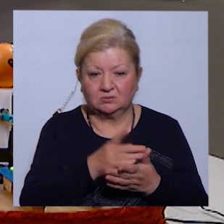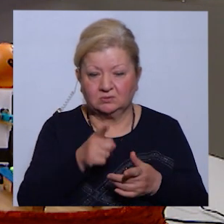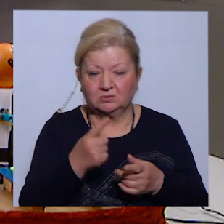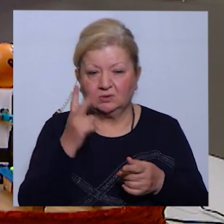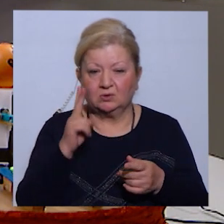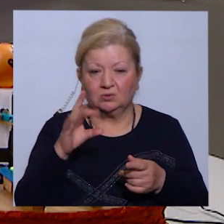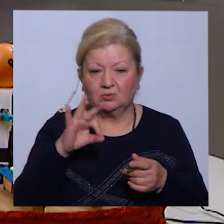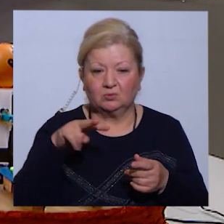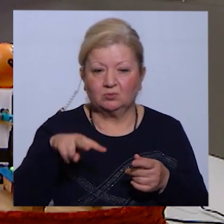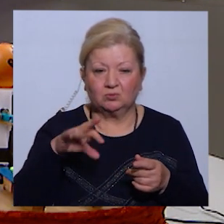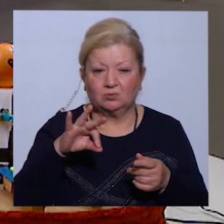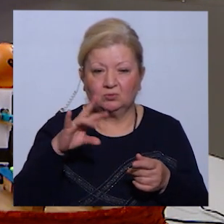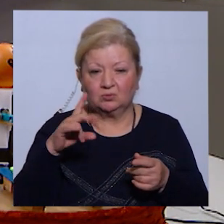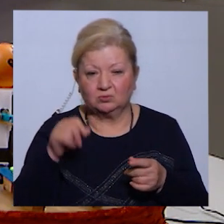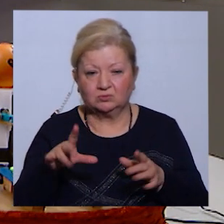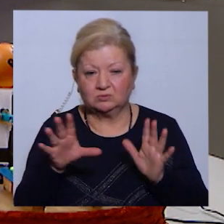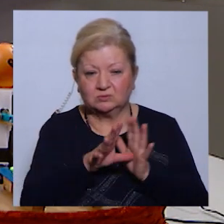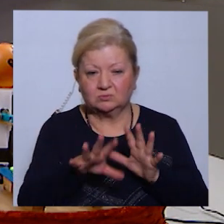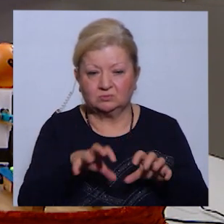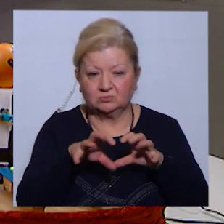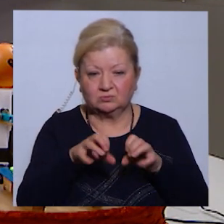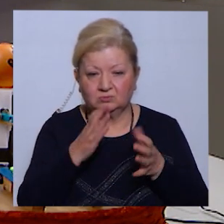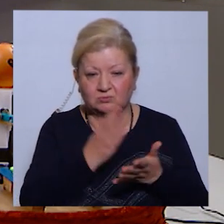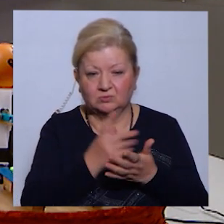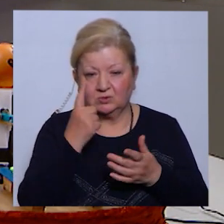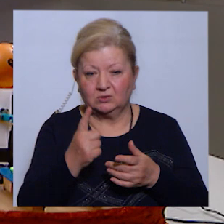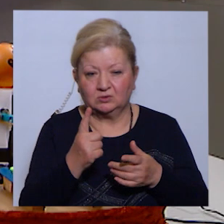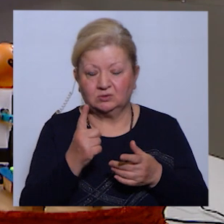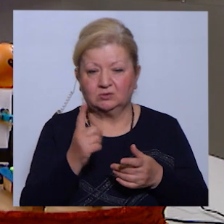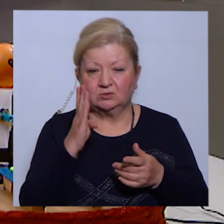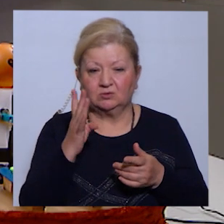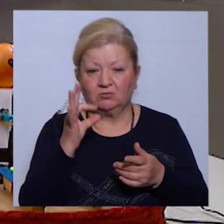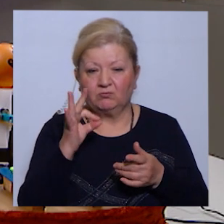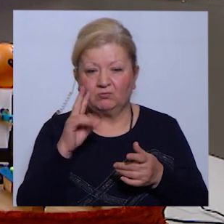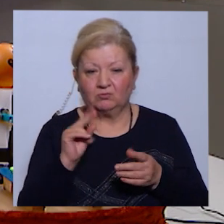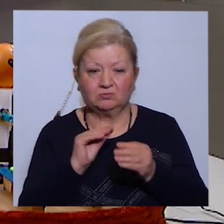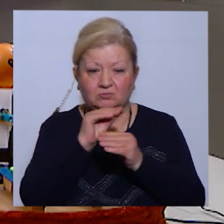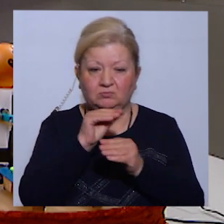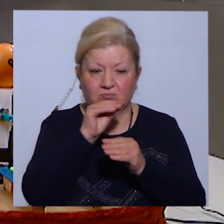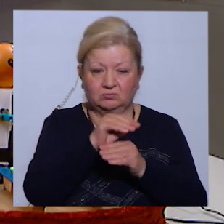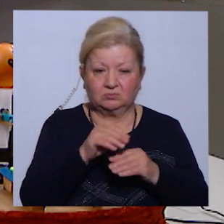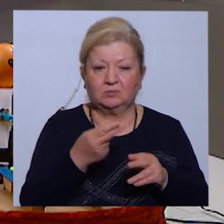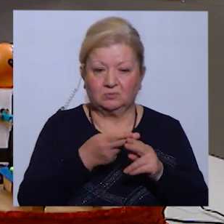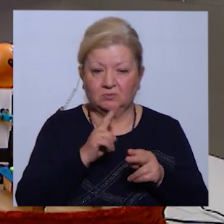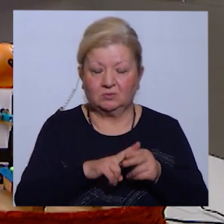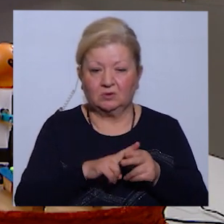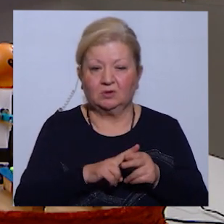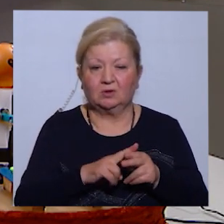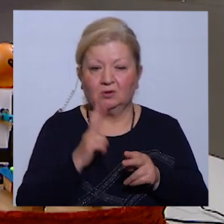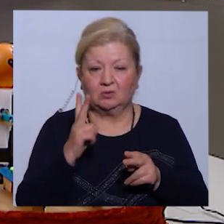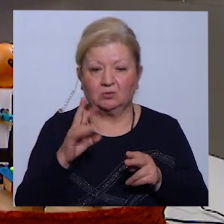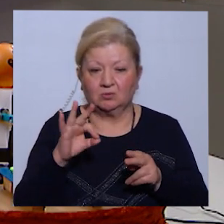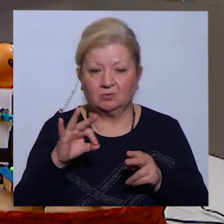კულონი მუხტის დამუხტვისას, ძაბა როდესაც ტევადობაზე 1 ვოლტით მატულობს. მაშასადამე 1 კულონი მუხტით თუ